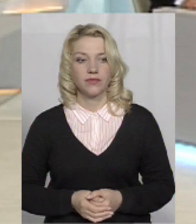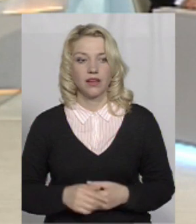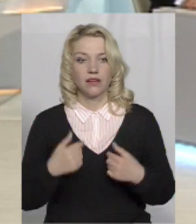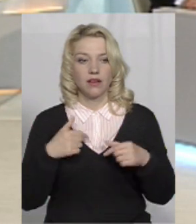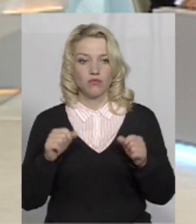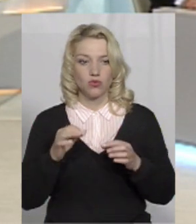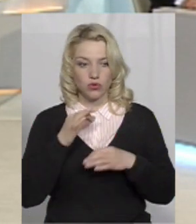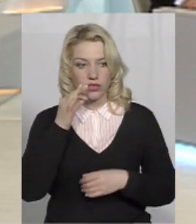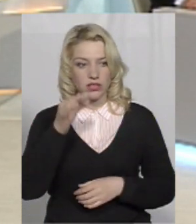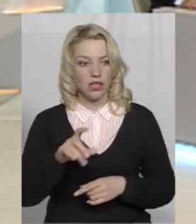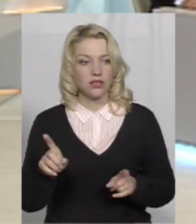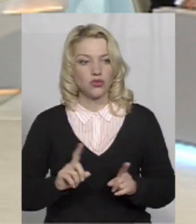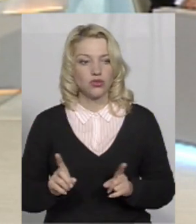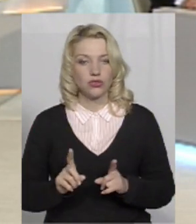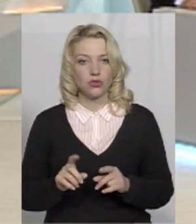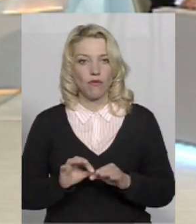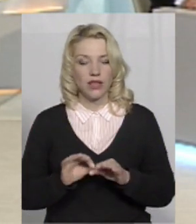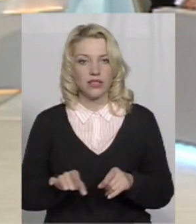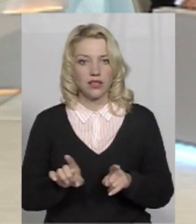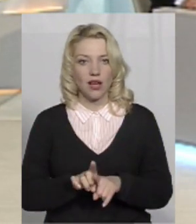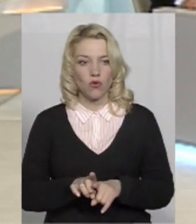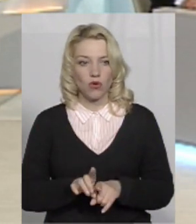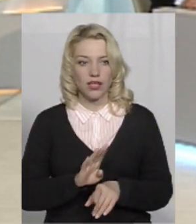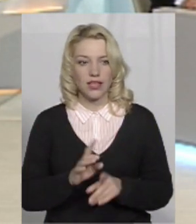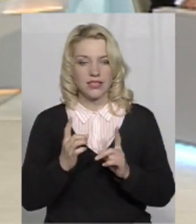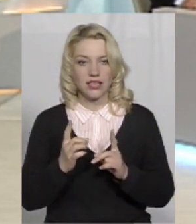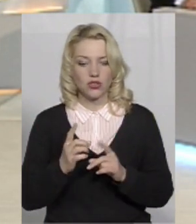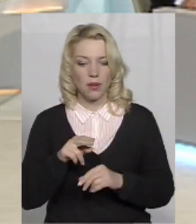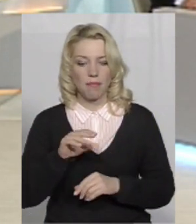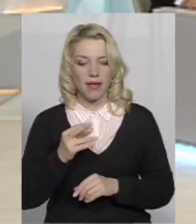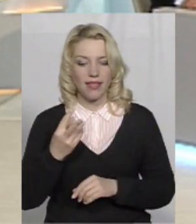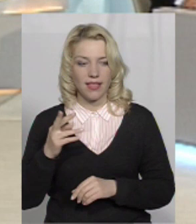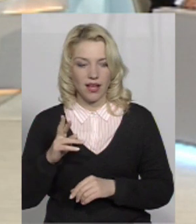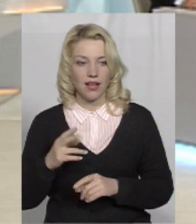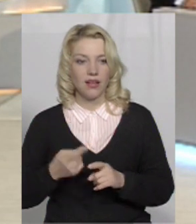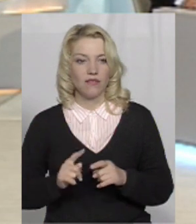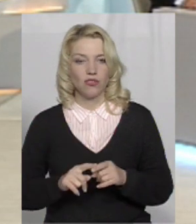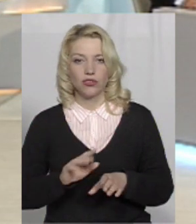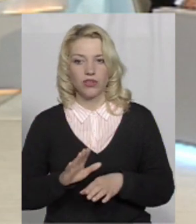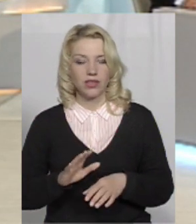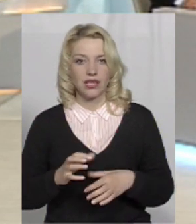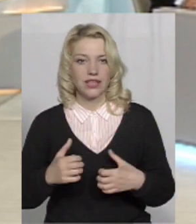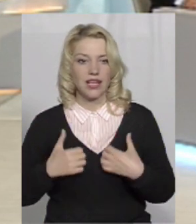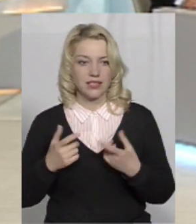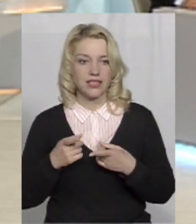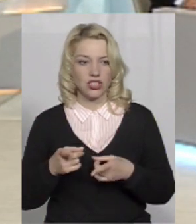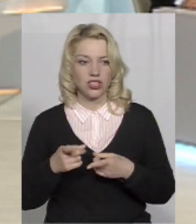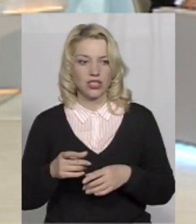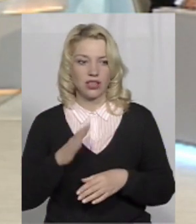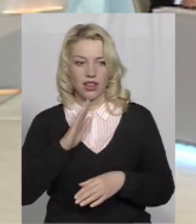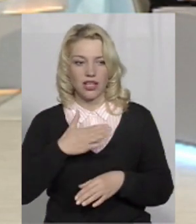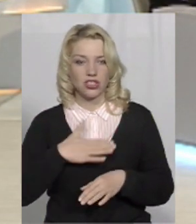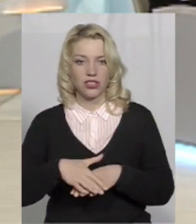Я можу сказати, що введення такої незначної пені, звичайно, не сильно настрашить наше